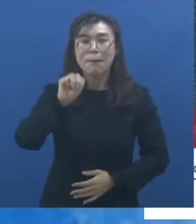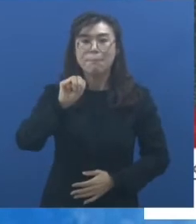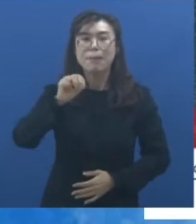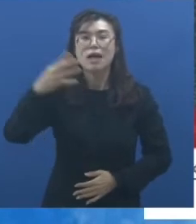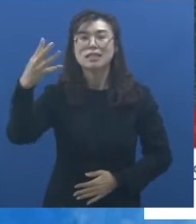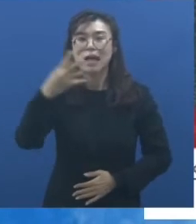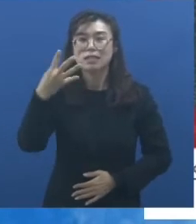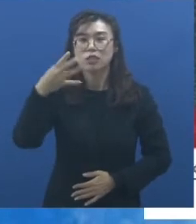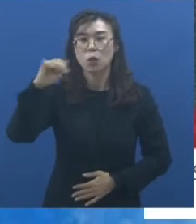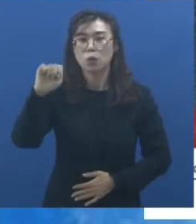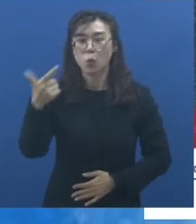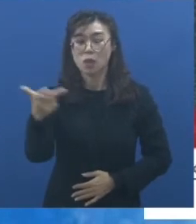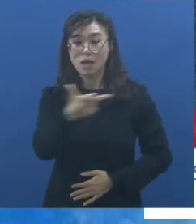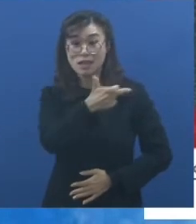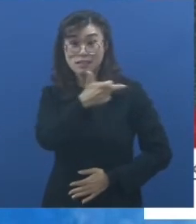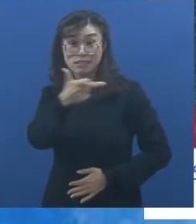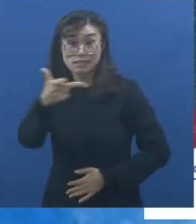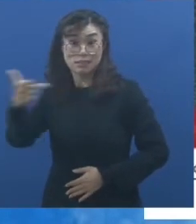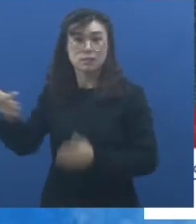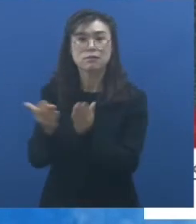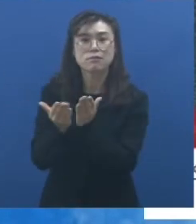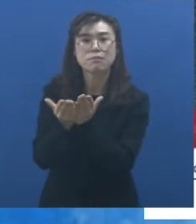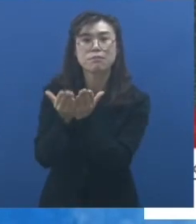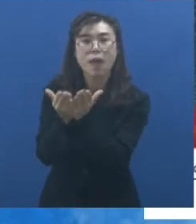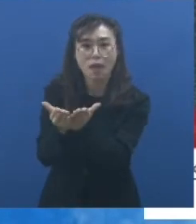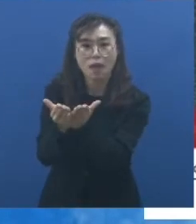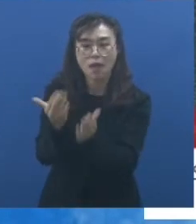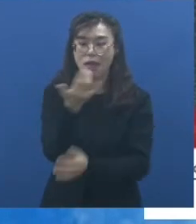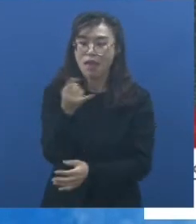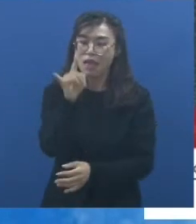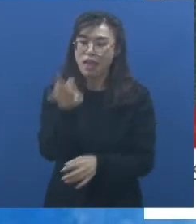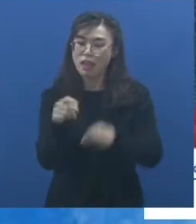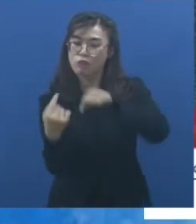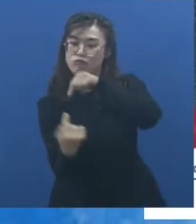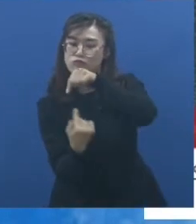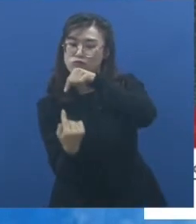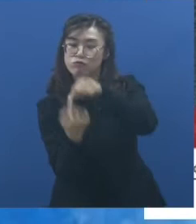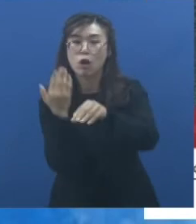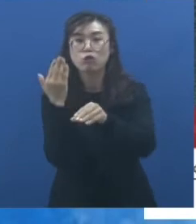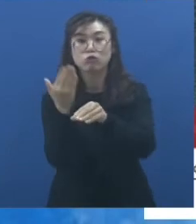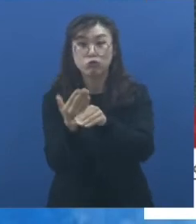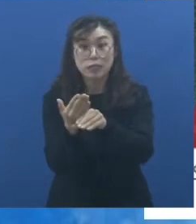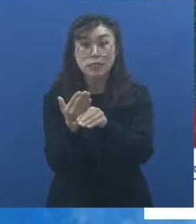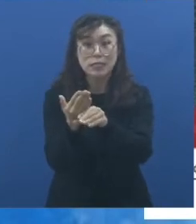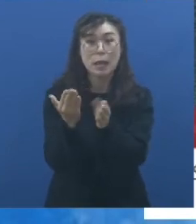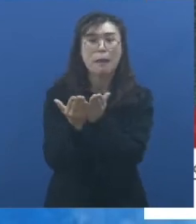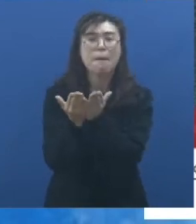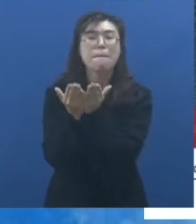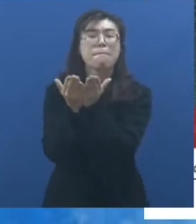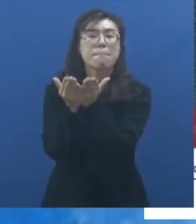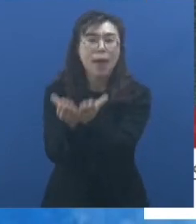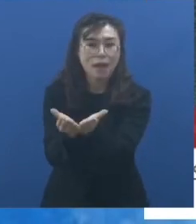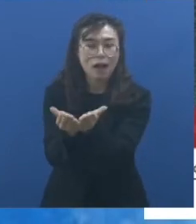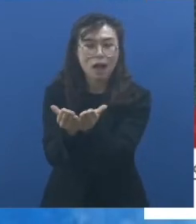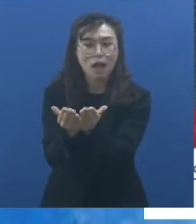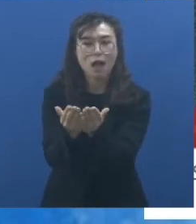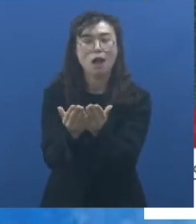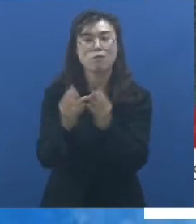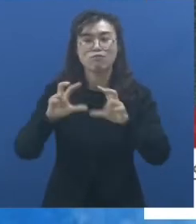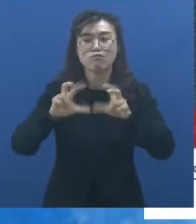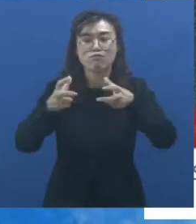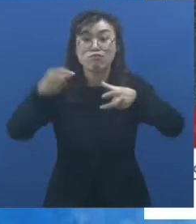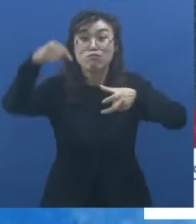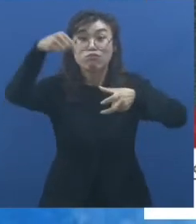엄청나게 큰 어 해볼 갔다가 원료로 하는 그런 쇄빙선 2 이제 북극 에 도달했다는